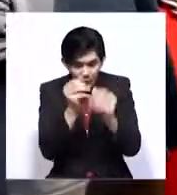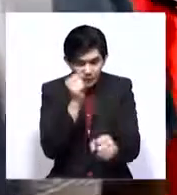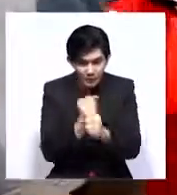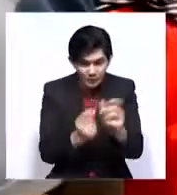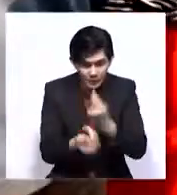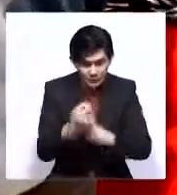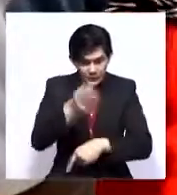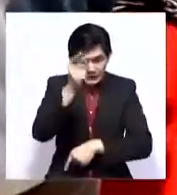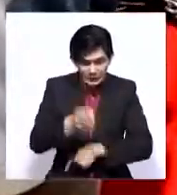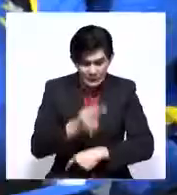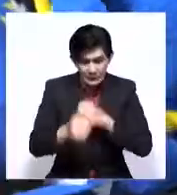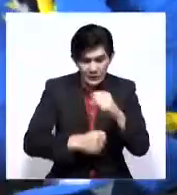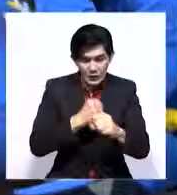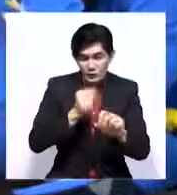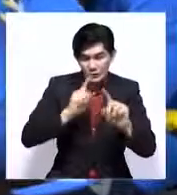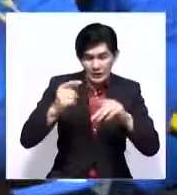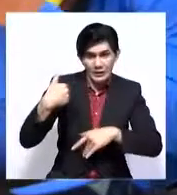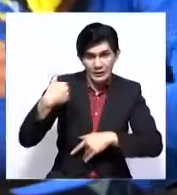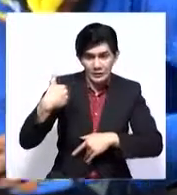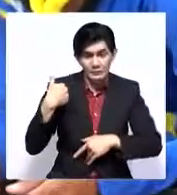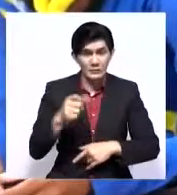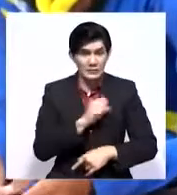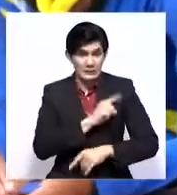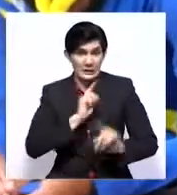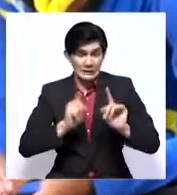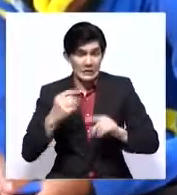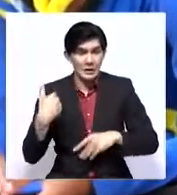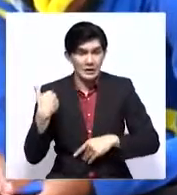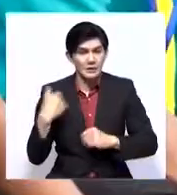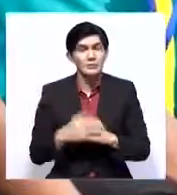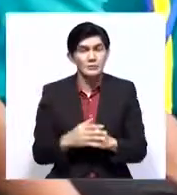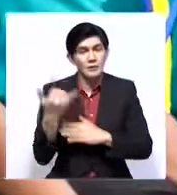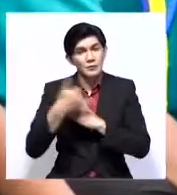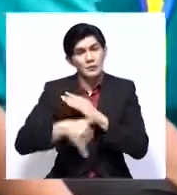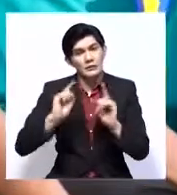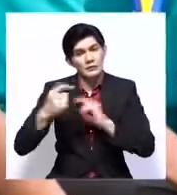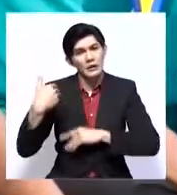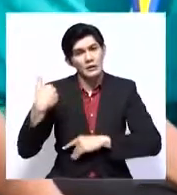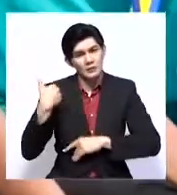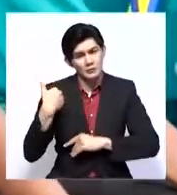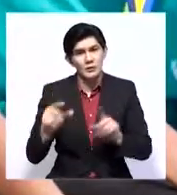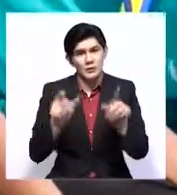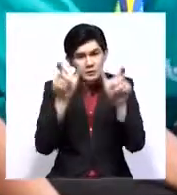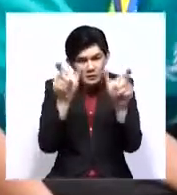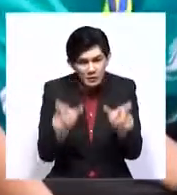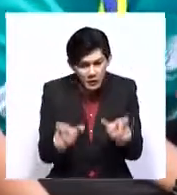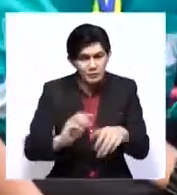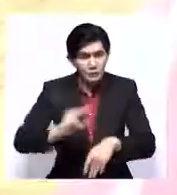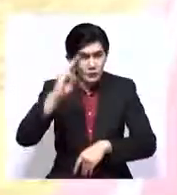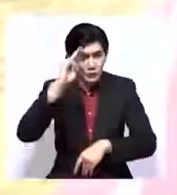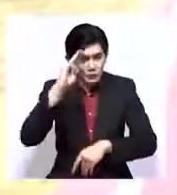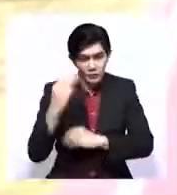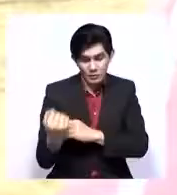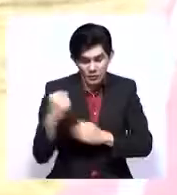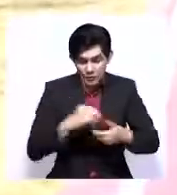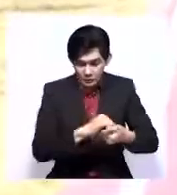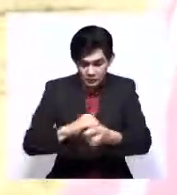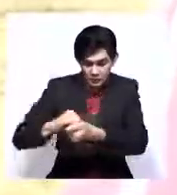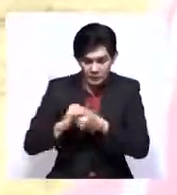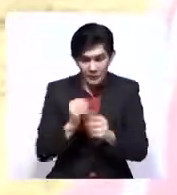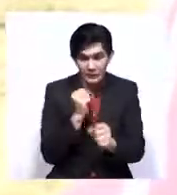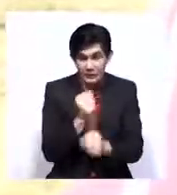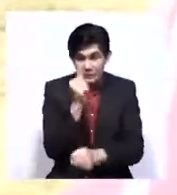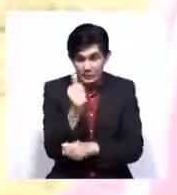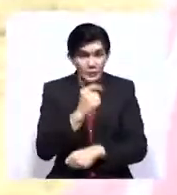ติกับเพื่อนๆต่างวัยต่างศาสนาและต่างเชื้อชาติวัฒนธรรมภายใต้คำขวัญลูกเสือรวมพลังทำความ